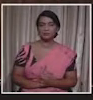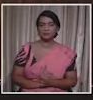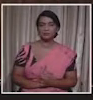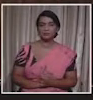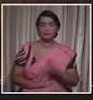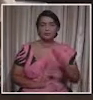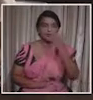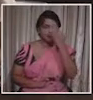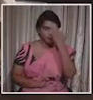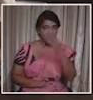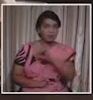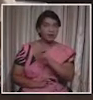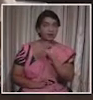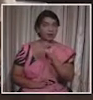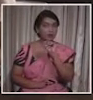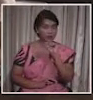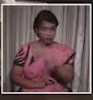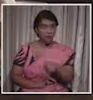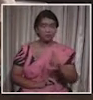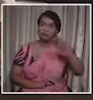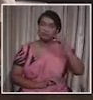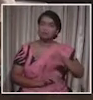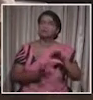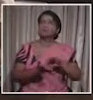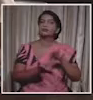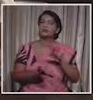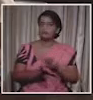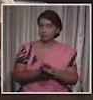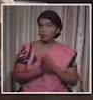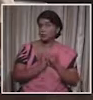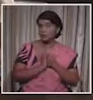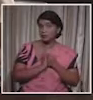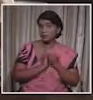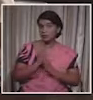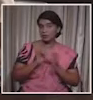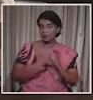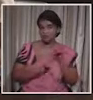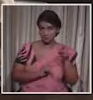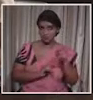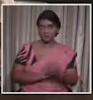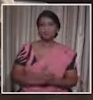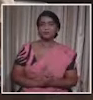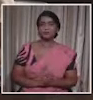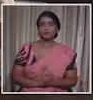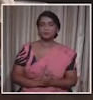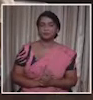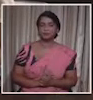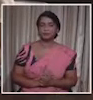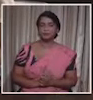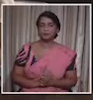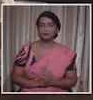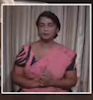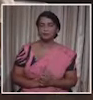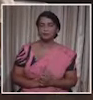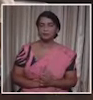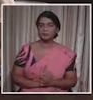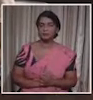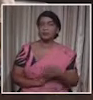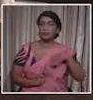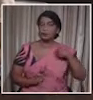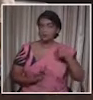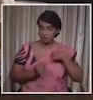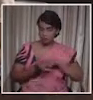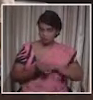කරුණාකර එම නාම යෝජනාව ස්ථීර කරන්න ගරු මන්ත්‍රීවරයෙකු විසින් ගරු කතානායකතුමනි ගරු